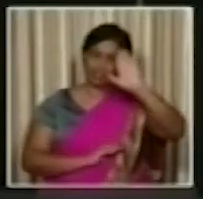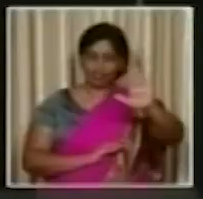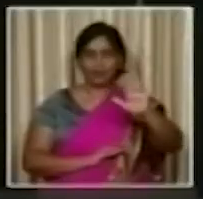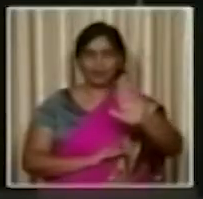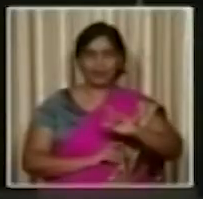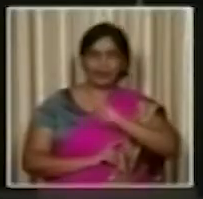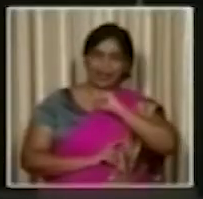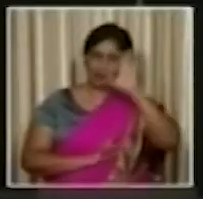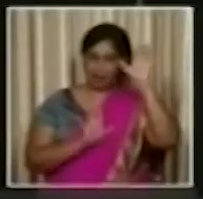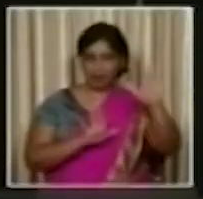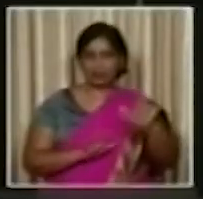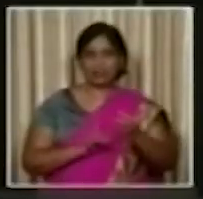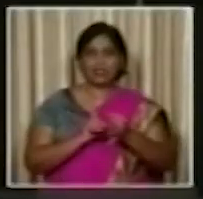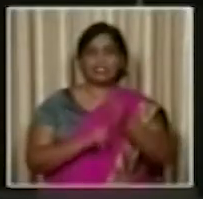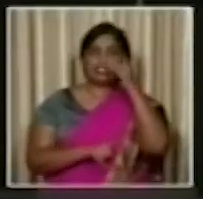இதனை தான் குறிப்பிட்டார்.